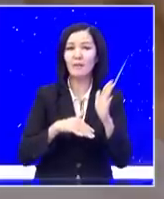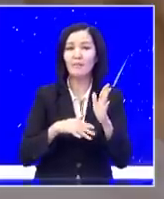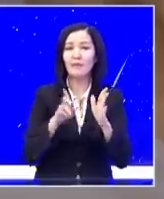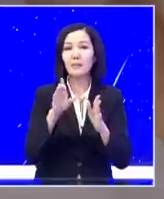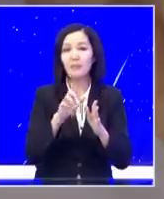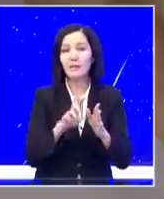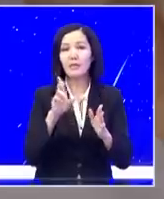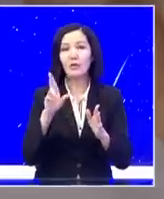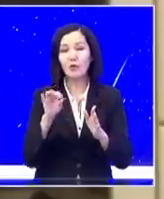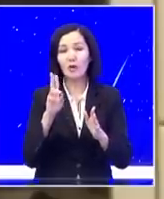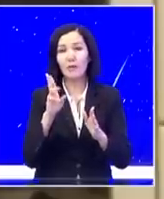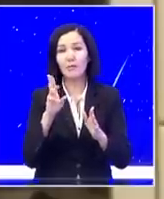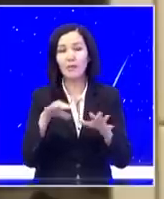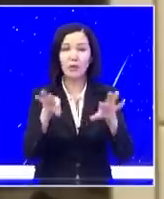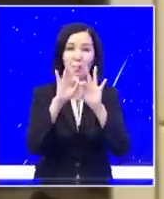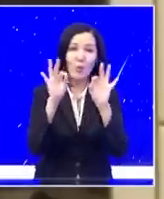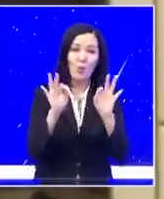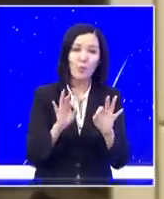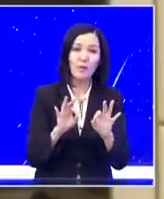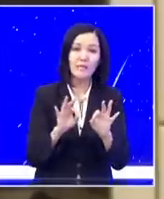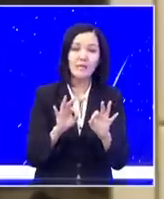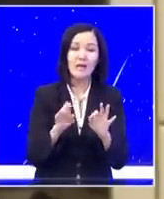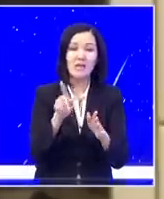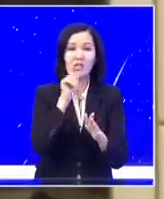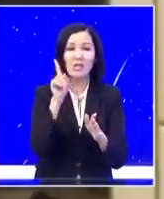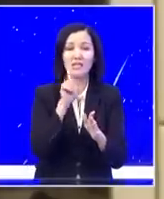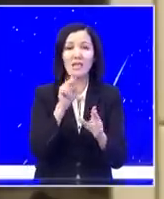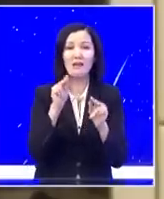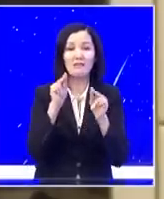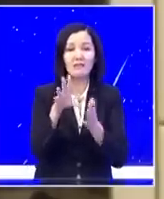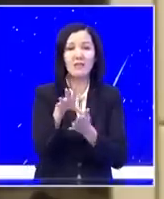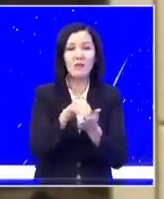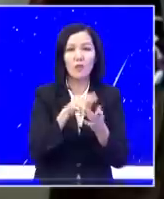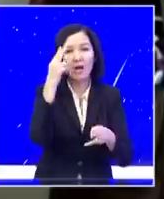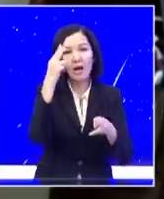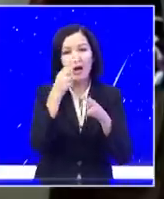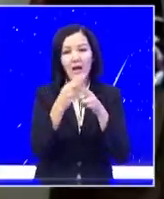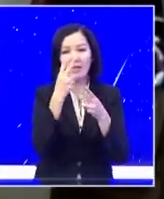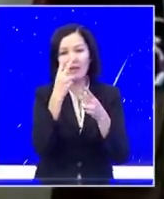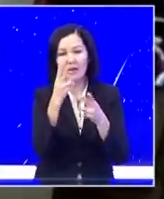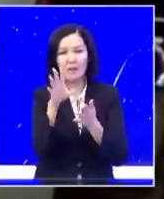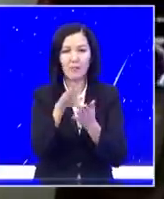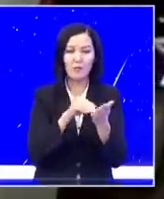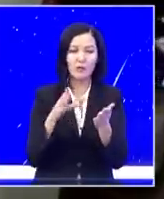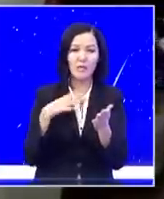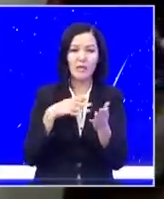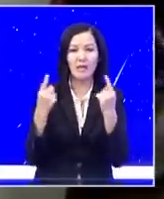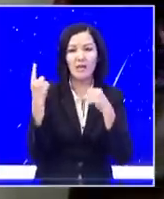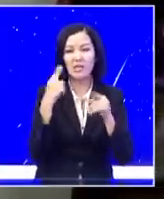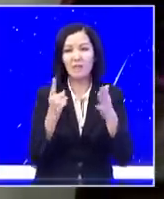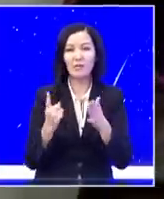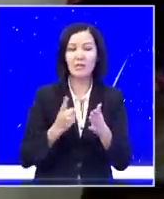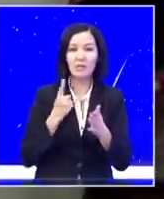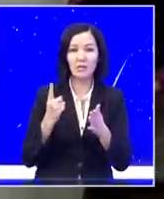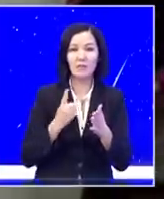қайталанбас болмысы кейінгілерге нақ үлгі. Есбілген жас ағаға ұқсағысы келді, ұқсап келеді. Шығармашылықтағы шеберлігінің